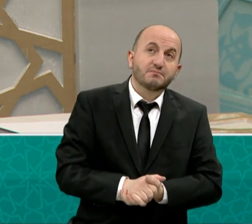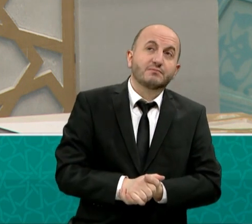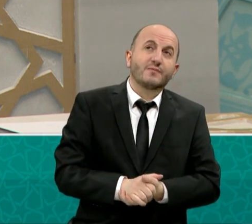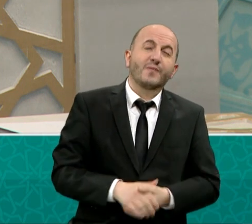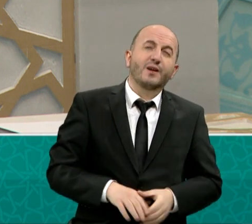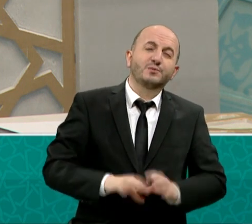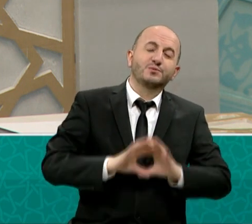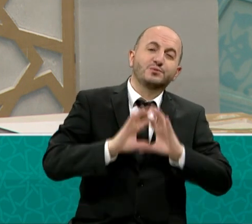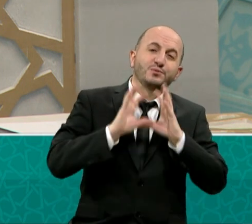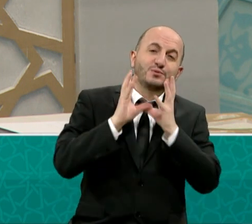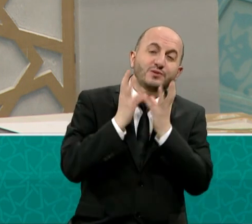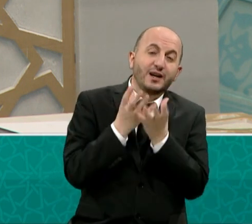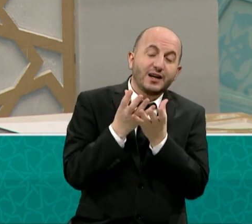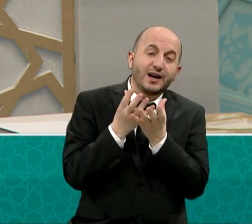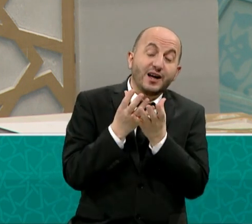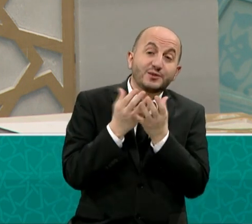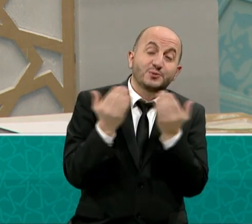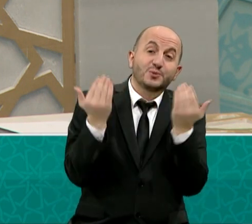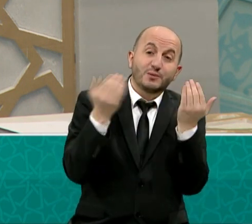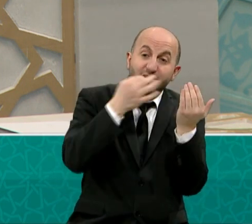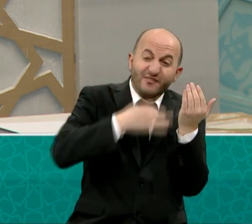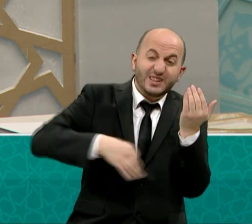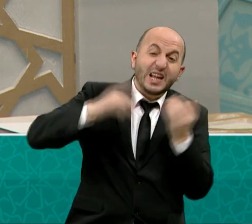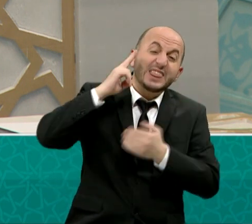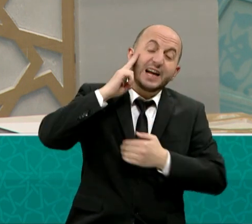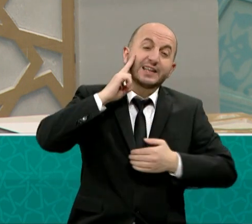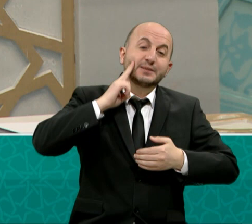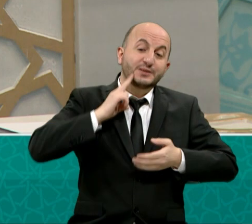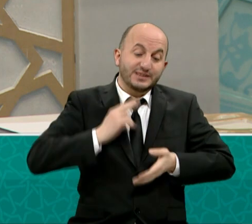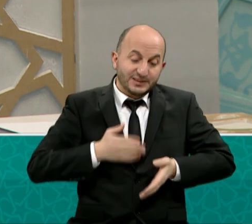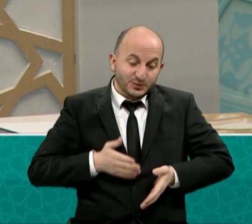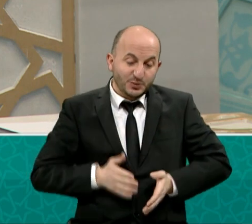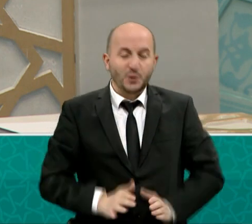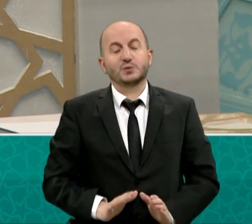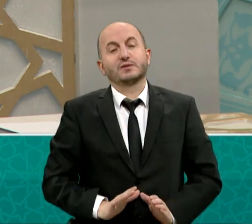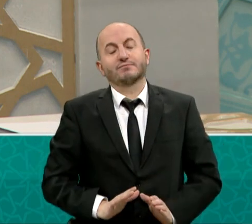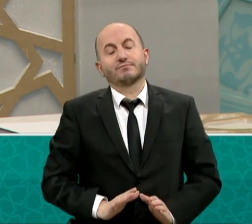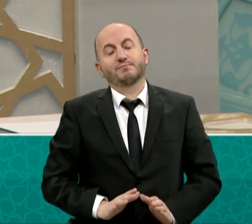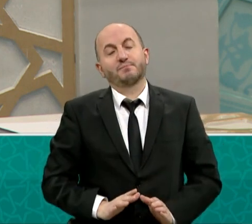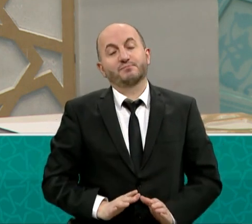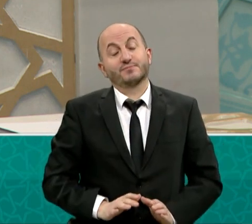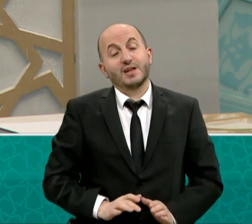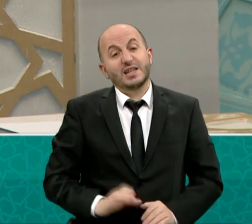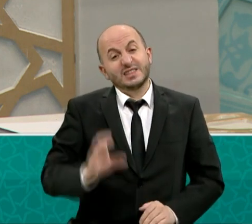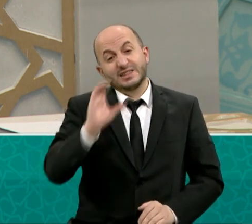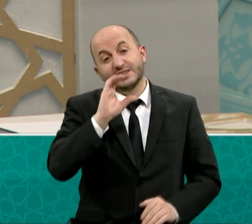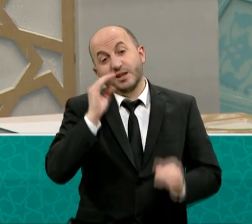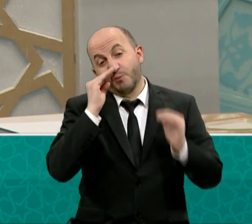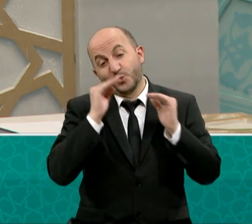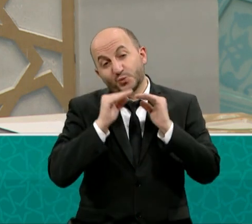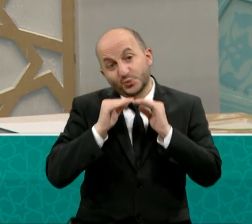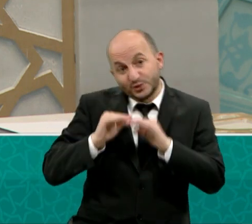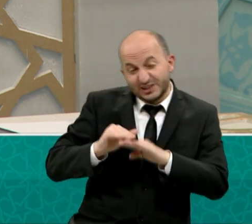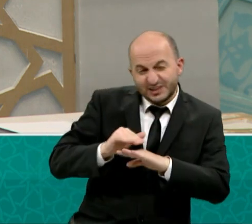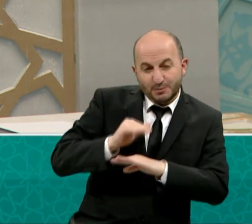dünyaya duamızda da ifade ettiğimiz gibi tertemiz geldik. Fıtrata uygun Müslümanca bir hayat yaşayabilmemiz